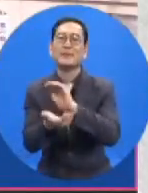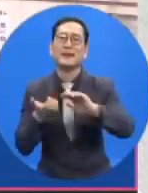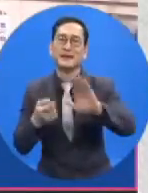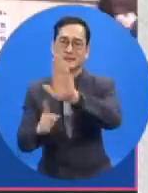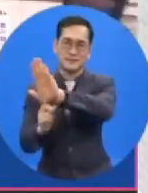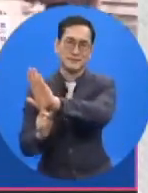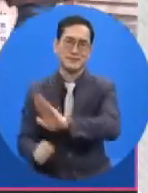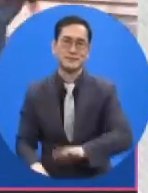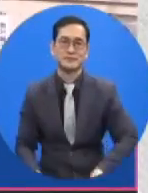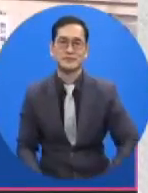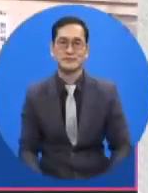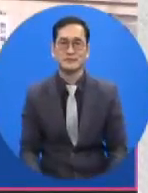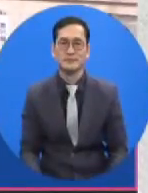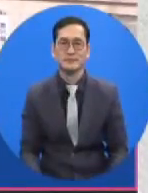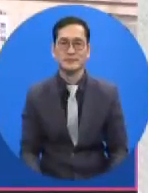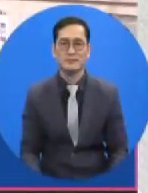건데,